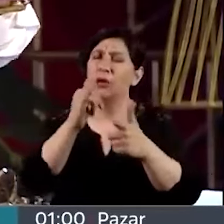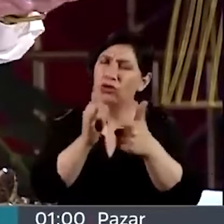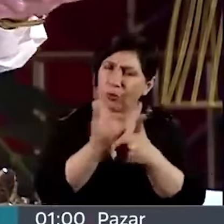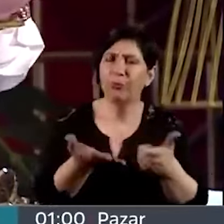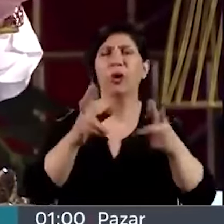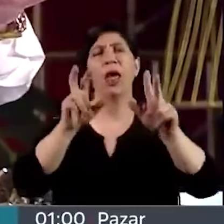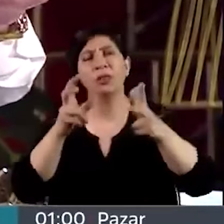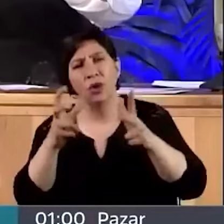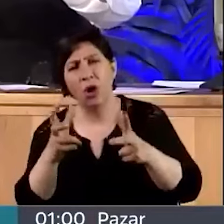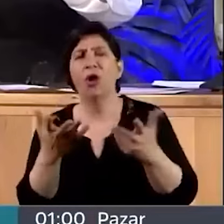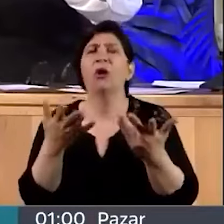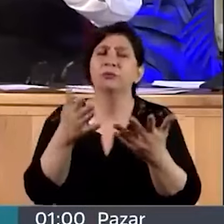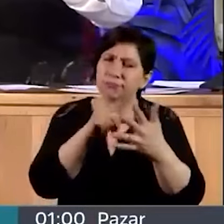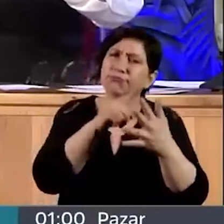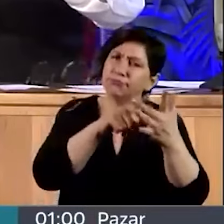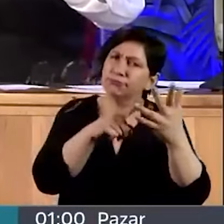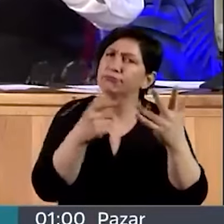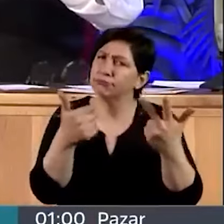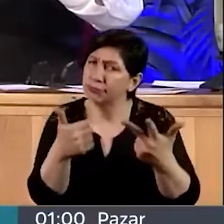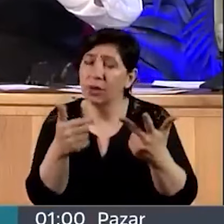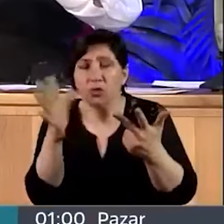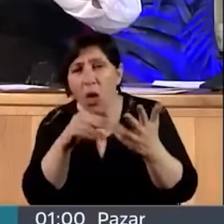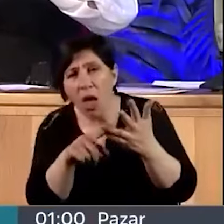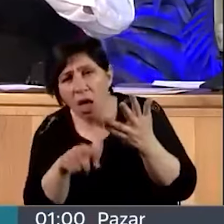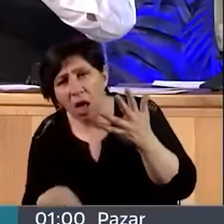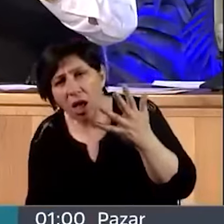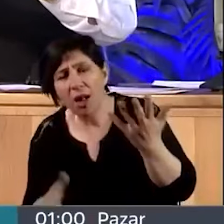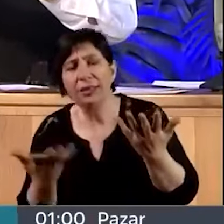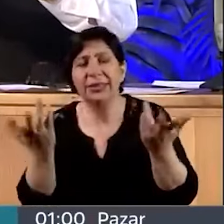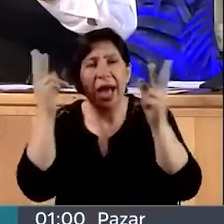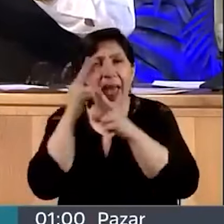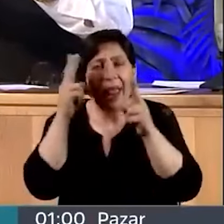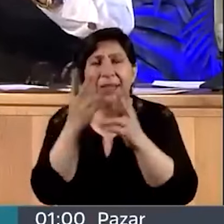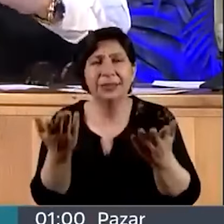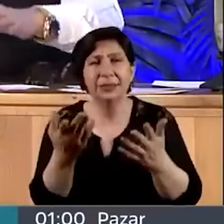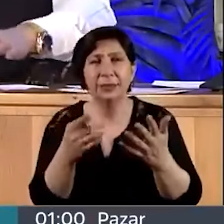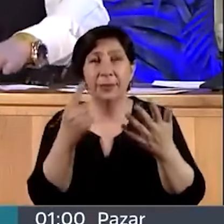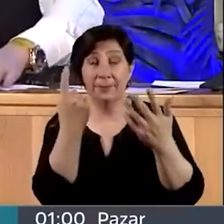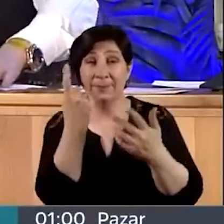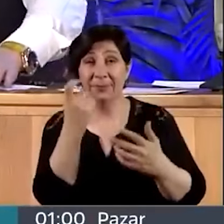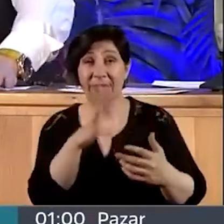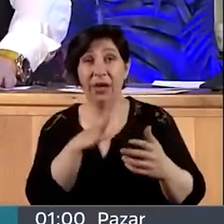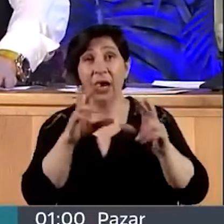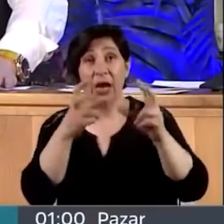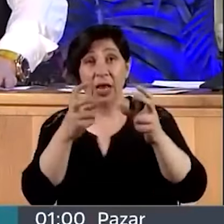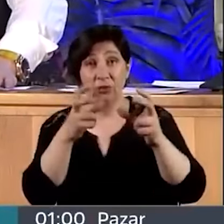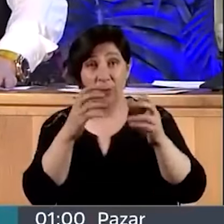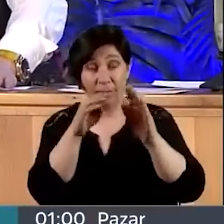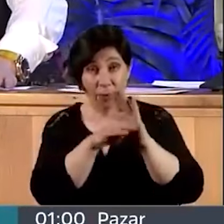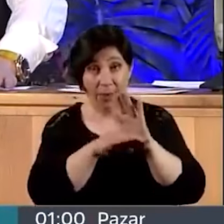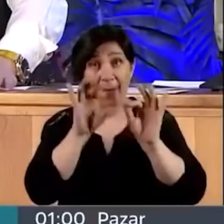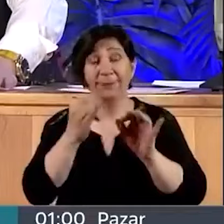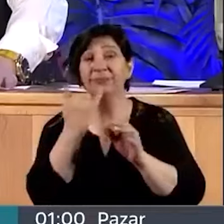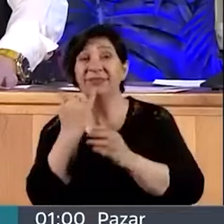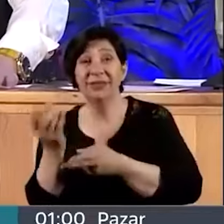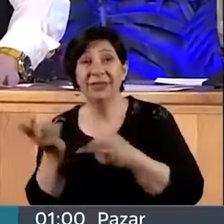radyo 2 farklı gösteri ve nasıl bir şey hayal ediyorsun? Bir tane daha var aslında. Ben radyo programım Ravarva'da hep konuk